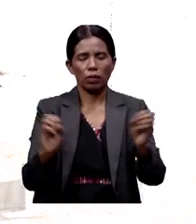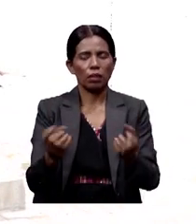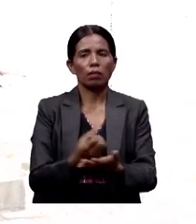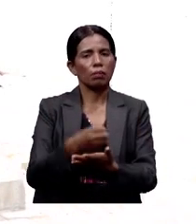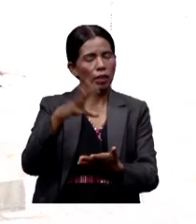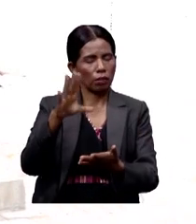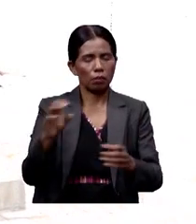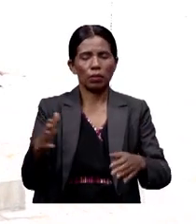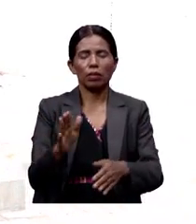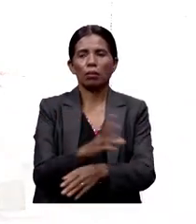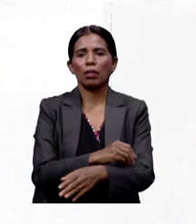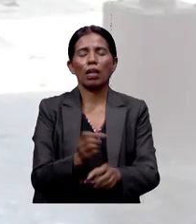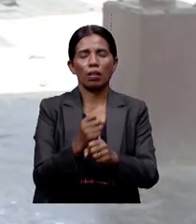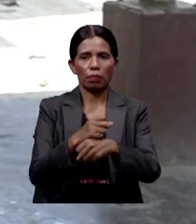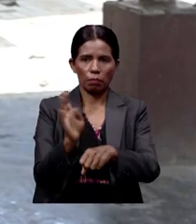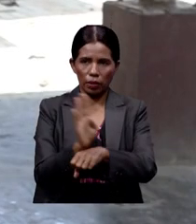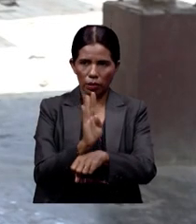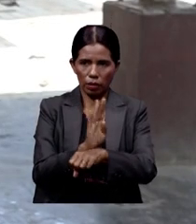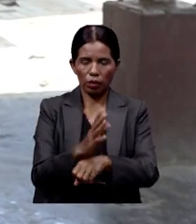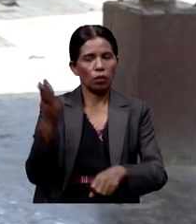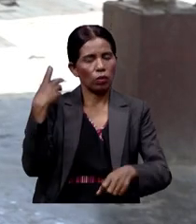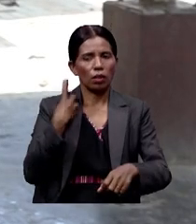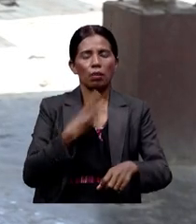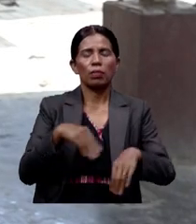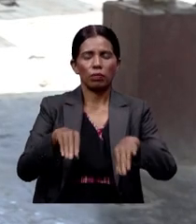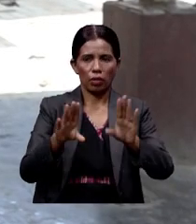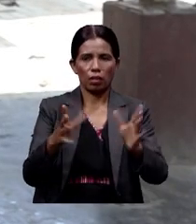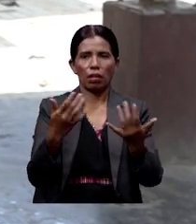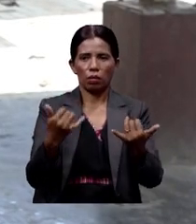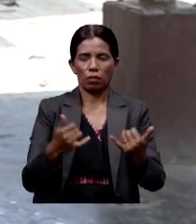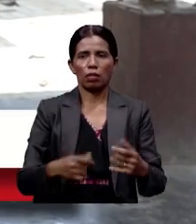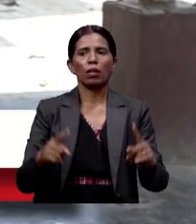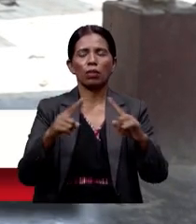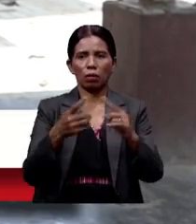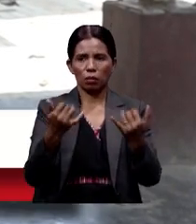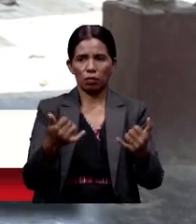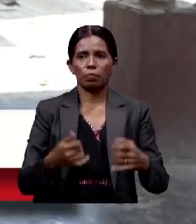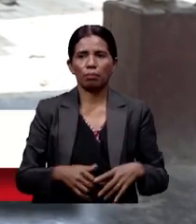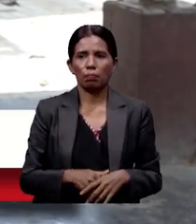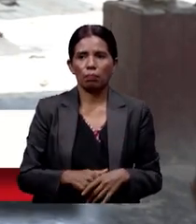negosi para hamenus. Otu ulu kan fang, mas agora tobe